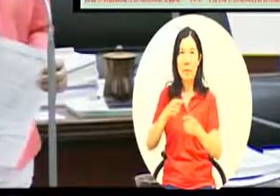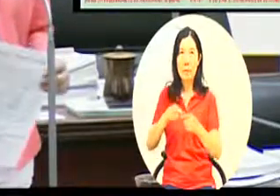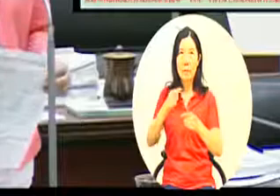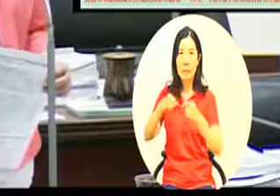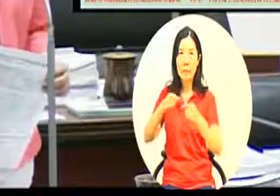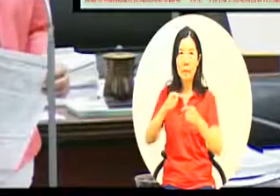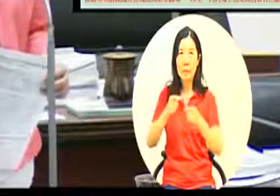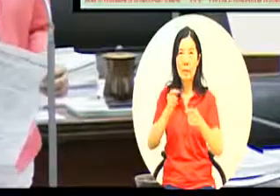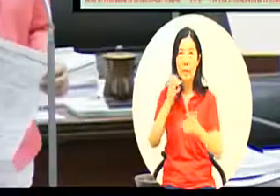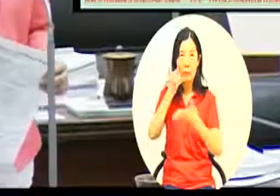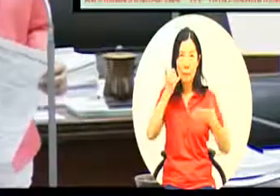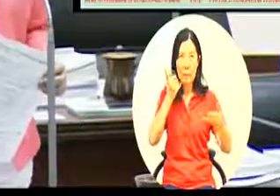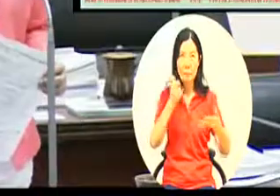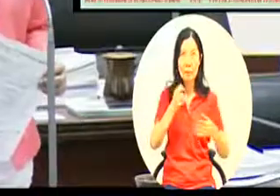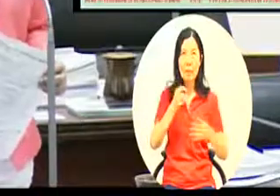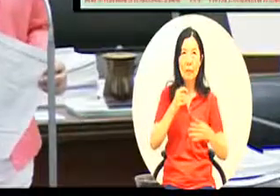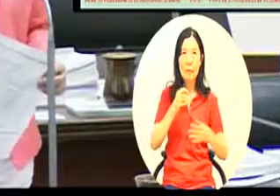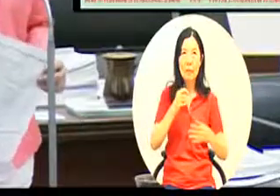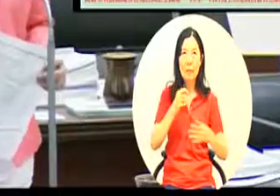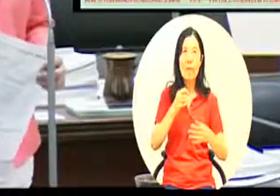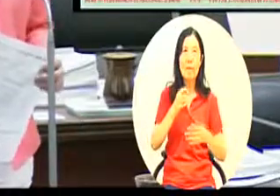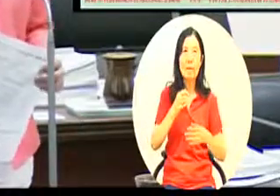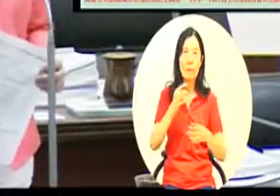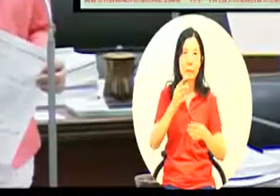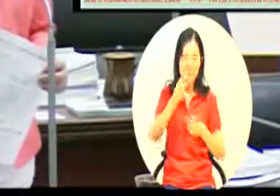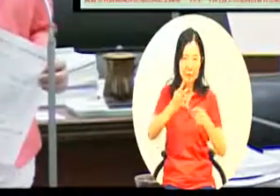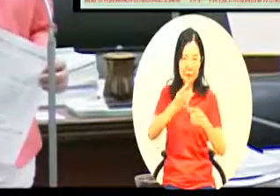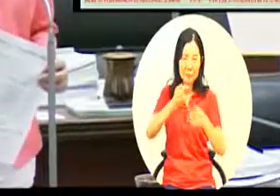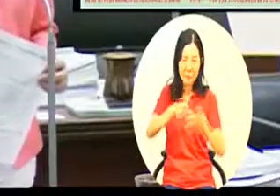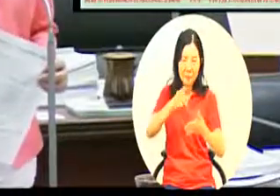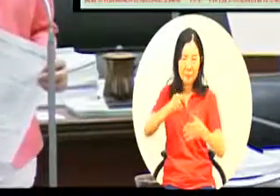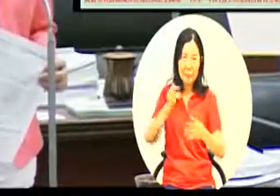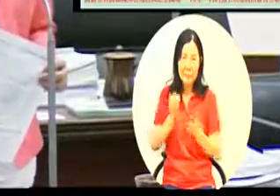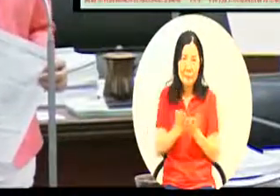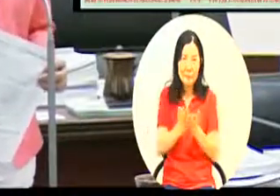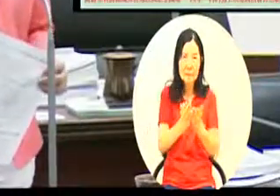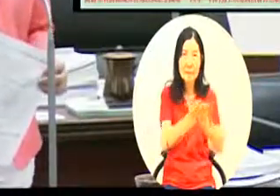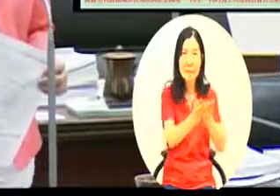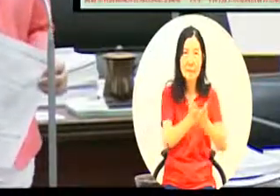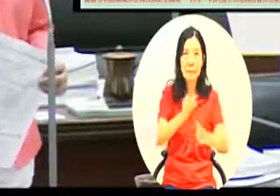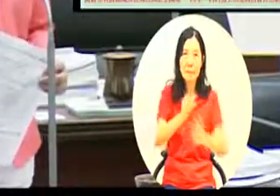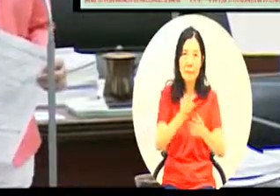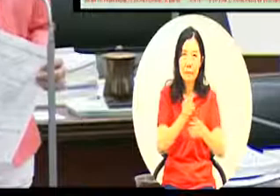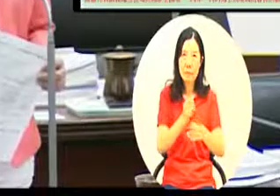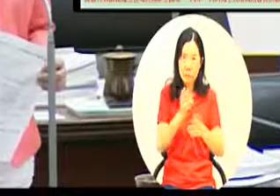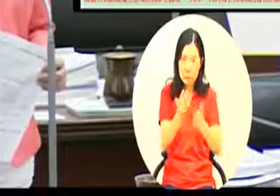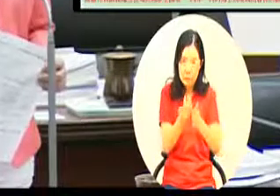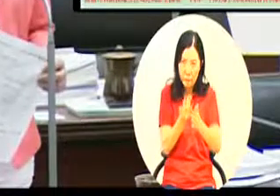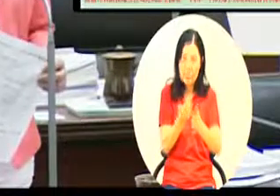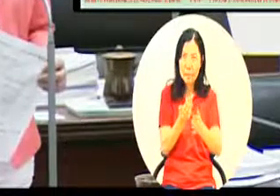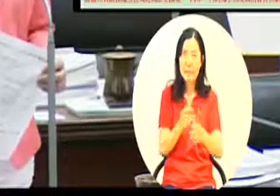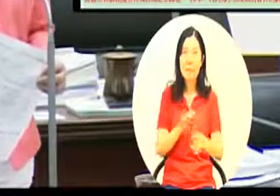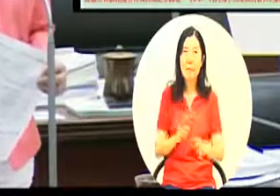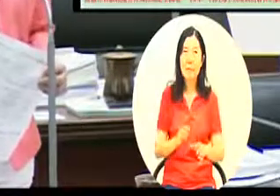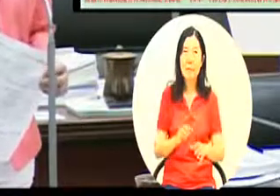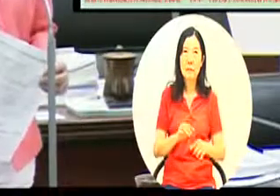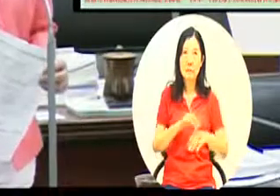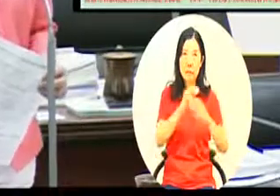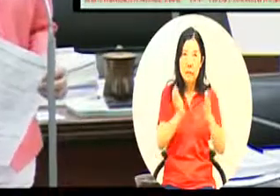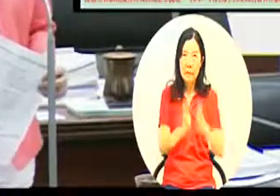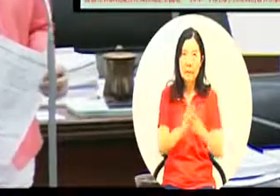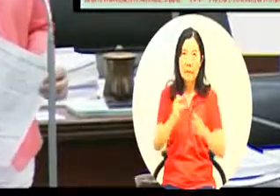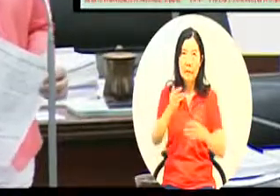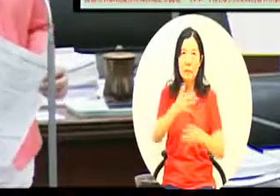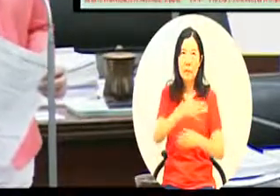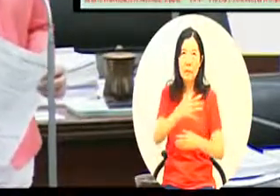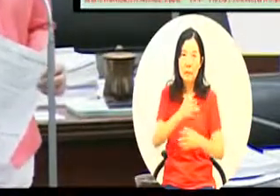是四年一次，四年一颗，所以每次呢要举办这个活动之前呢，我们全体的渔民、全